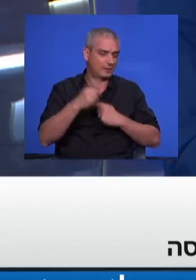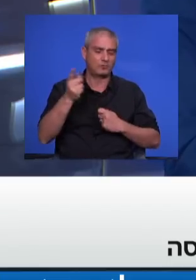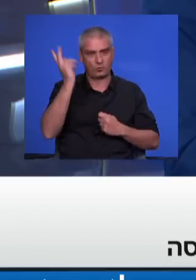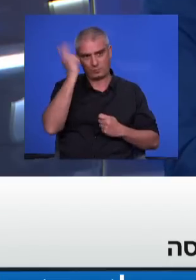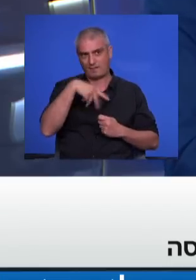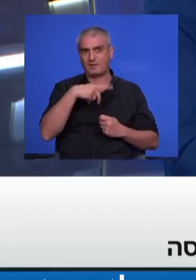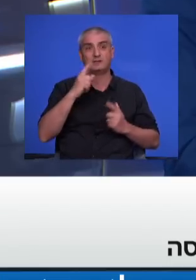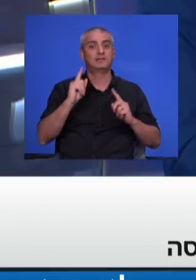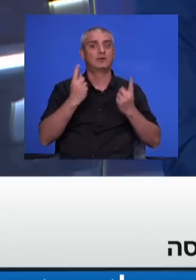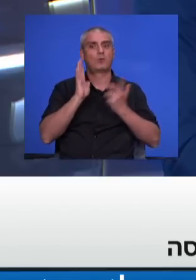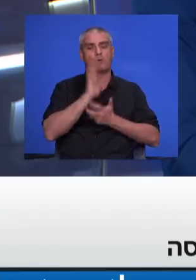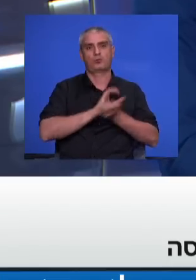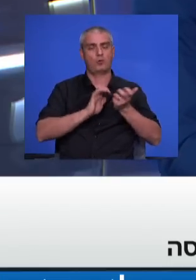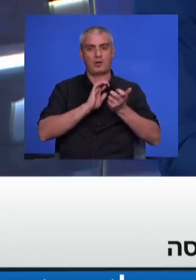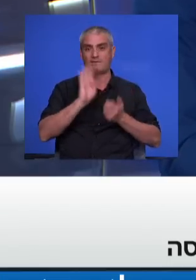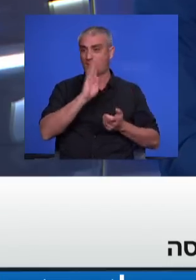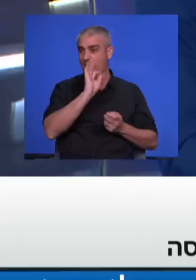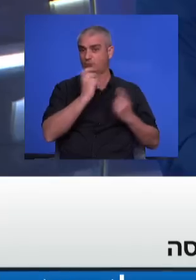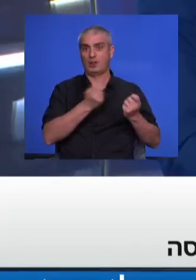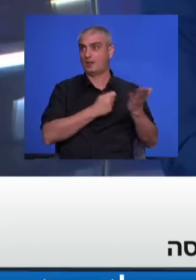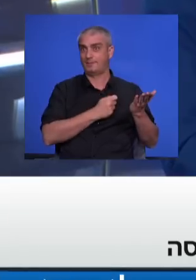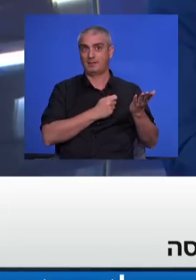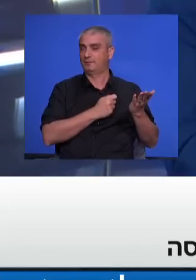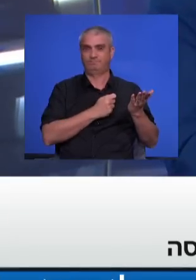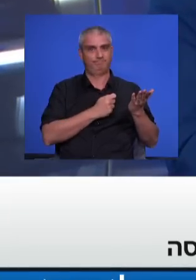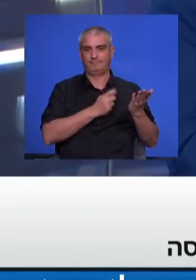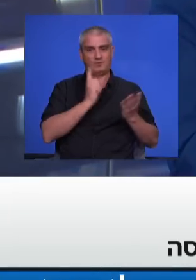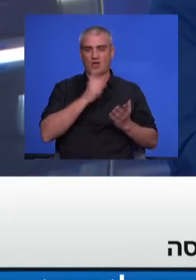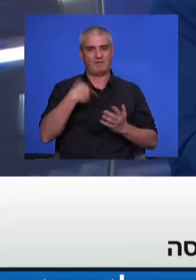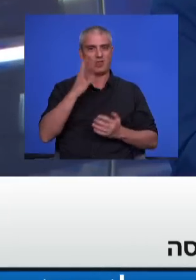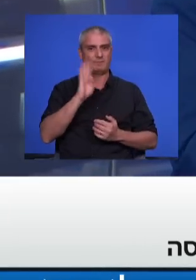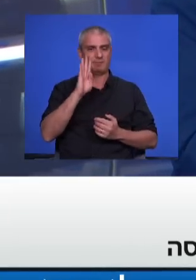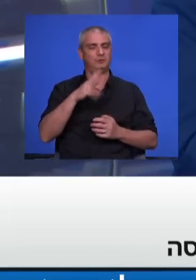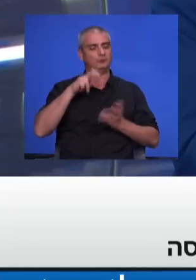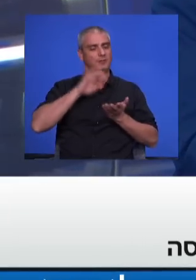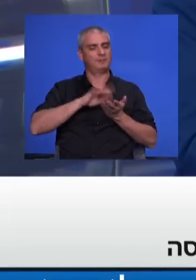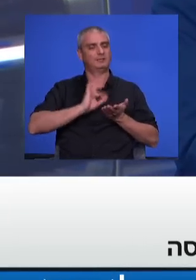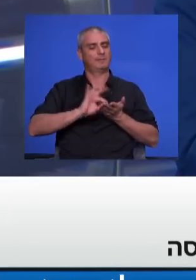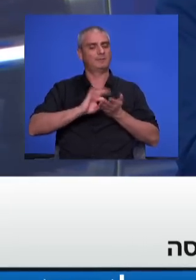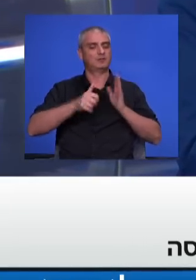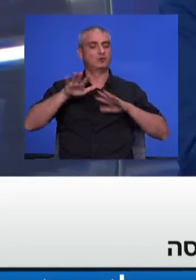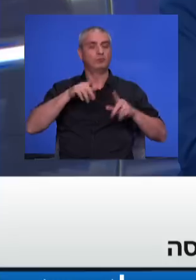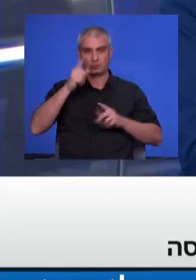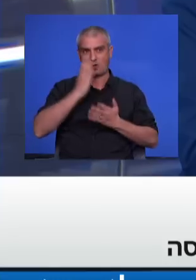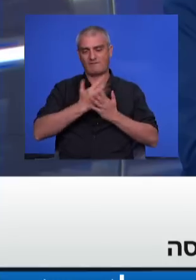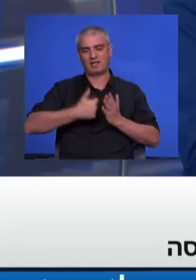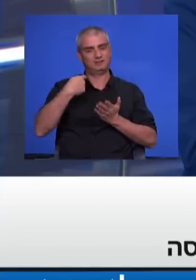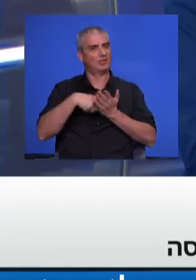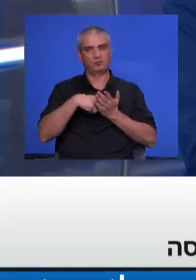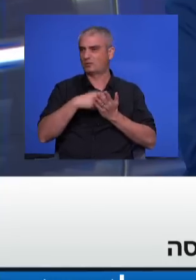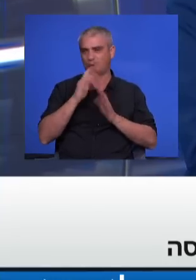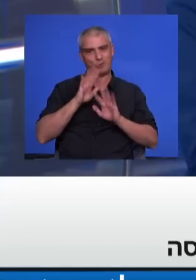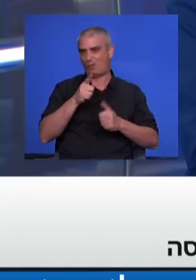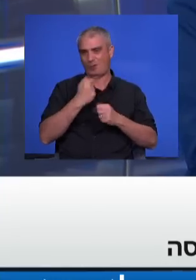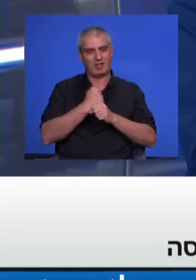שזה אירוע מורכב, ונתניהו של הקמפיין, מיכאל, לא חייב להיות נתניהו שיושב בלשכת ראש הממשלה. הוא היה שר אוצר לא פופולרי שעשה